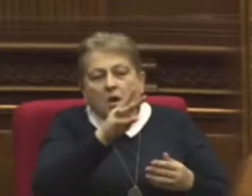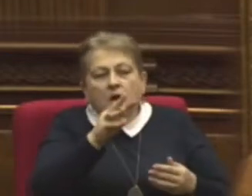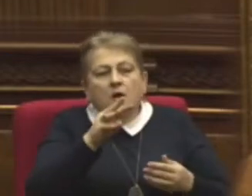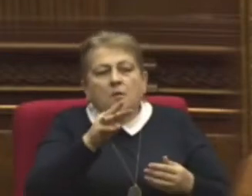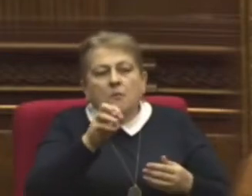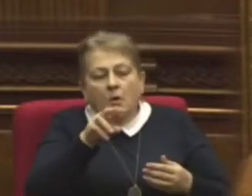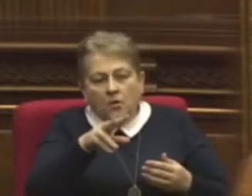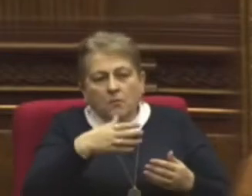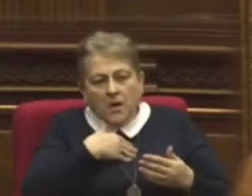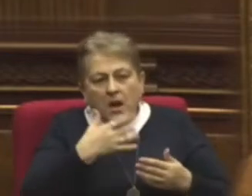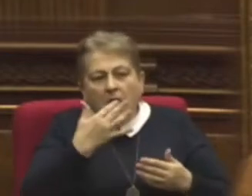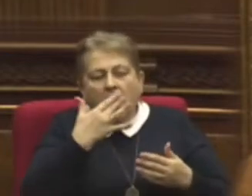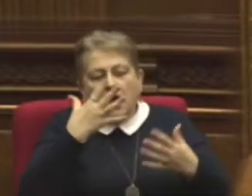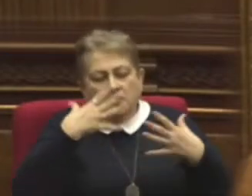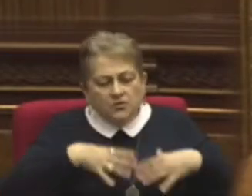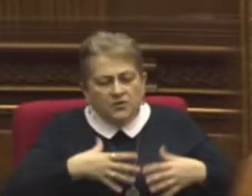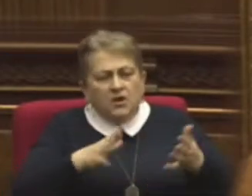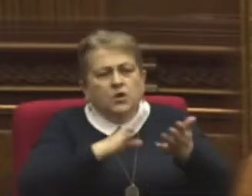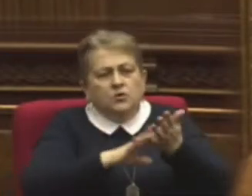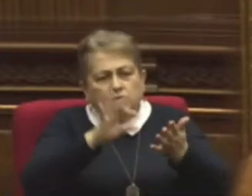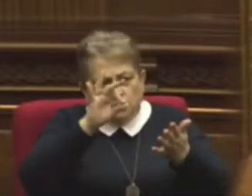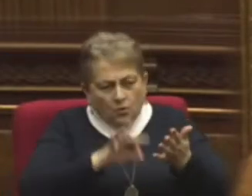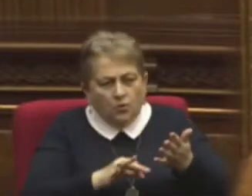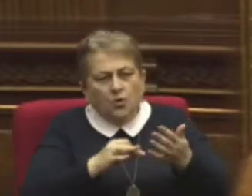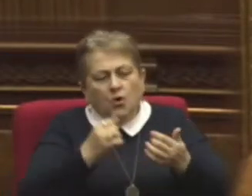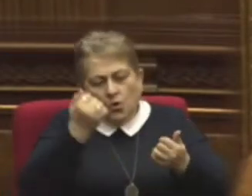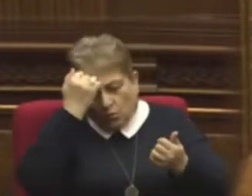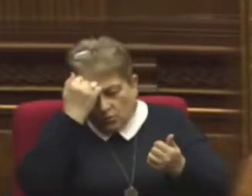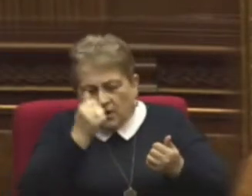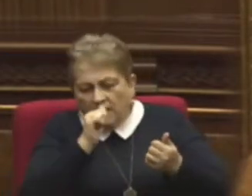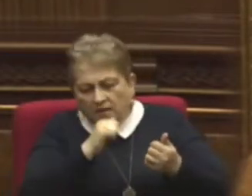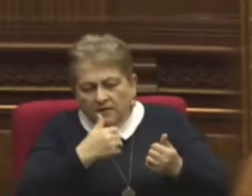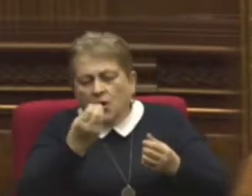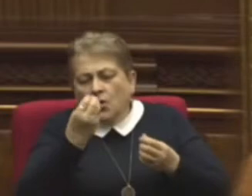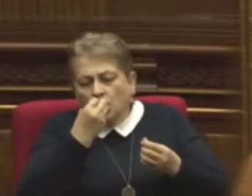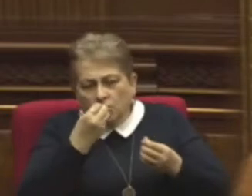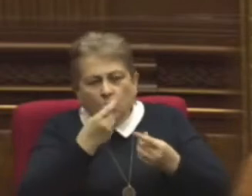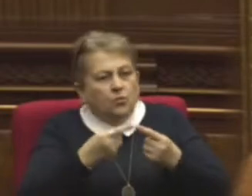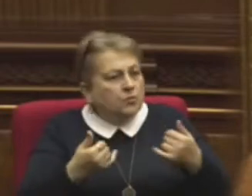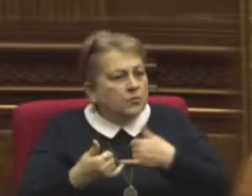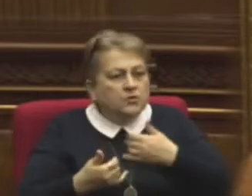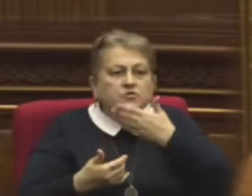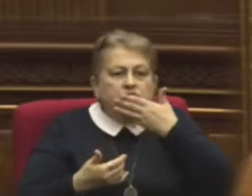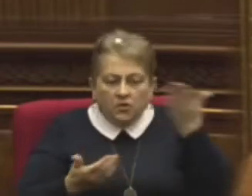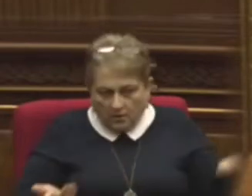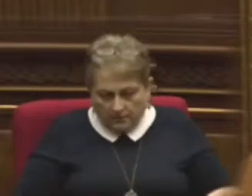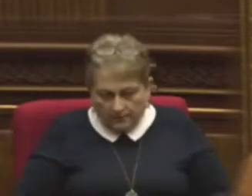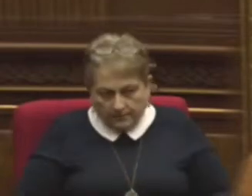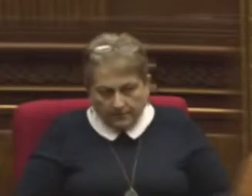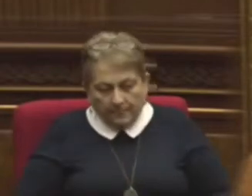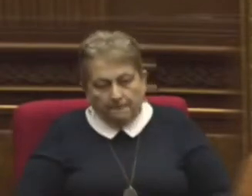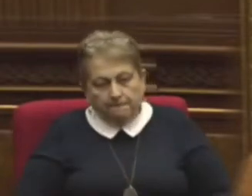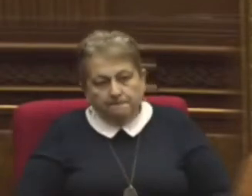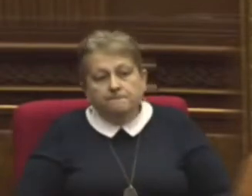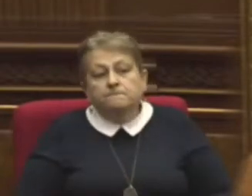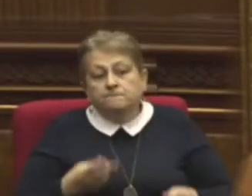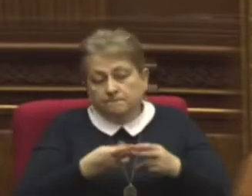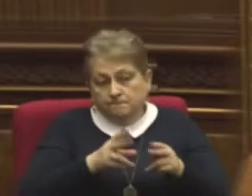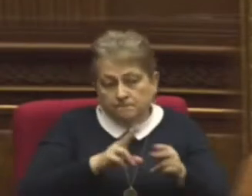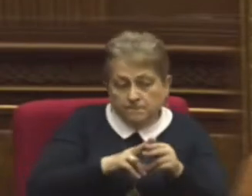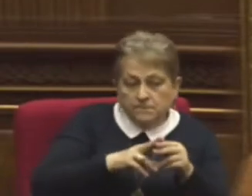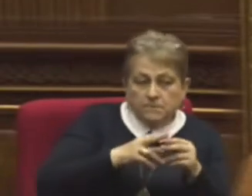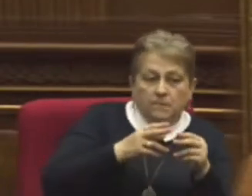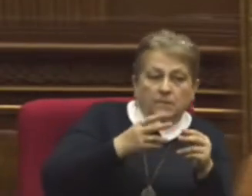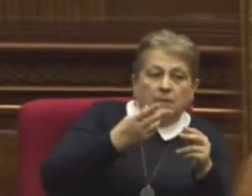վաճառում։ Մեր ազգային ապրանքի 90% հուշանվերներ են և ուտելիք, այլ բան այնտեղ ցավոք չեք տեսնի։ Սրա հետ